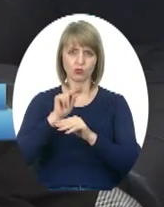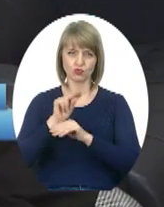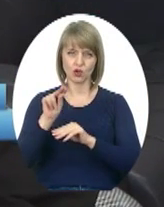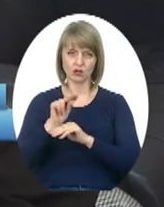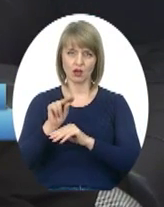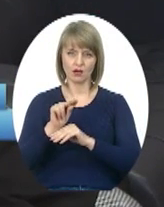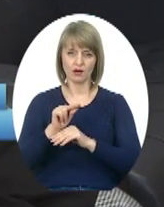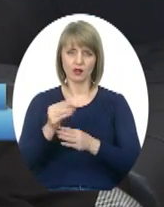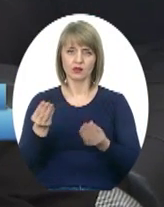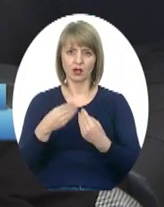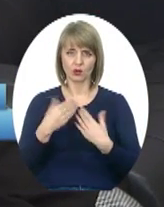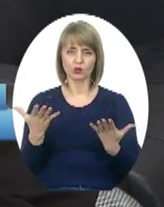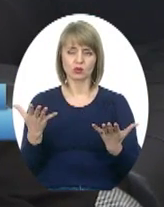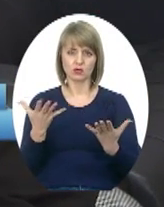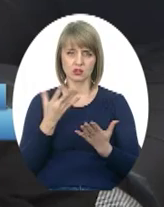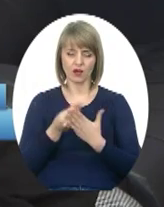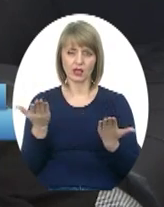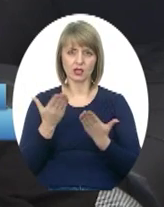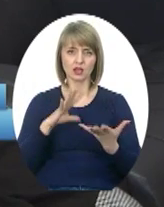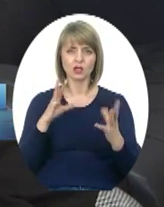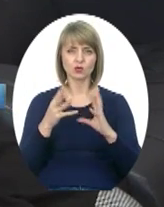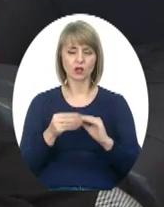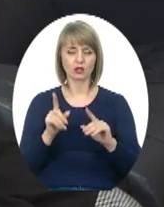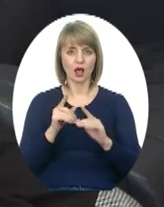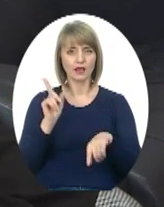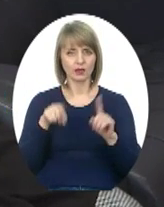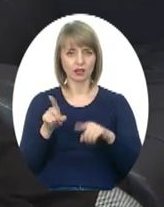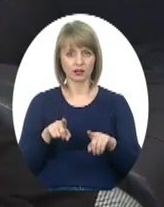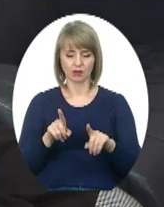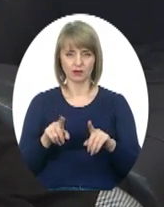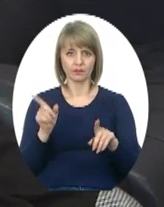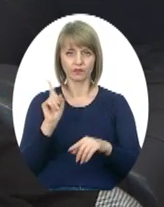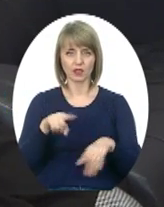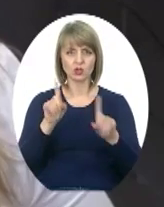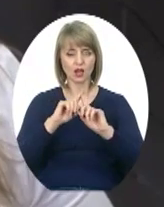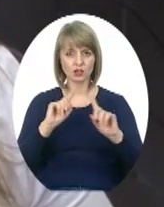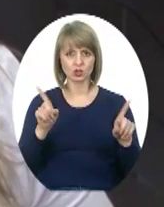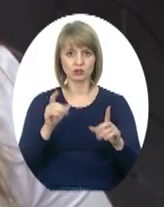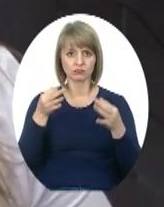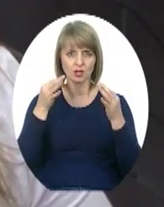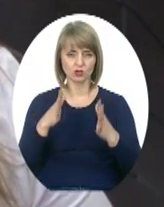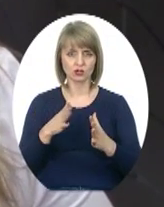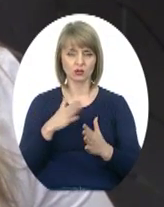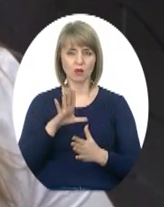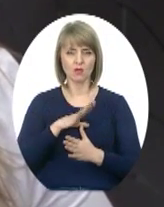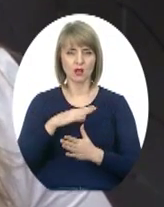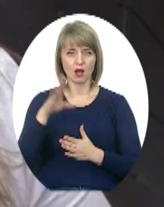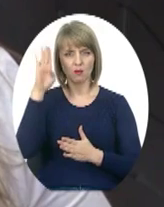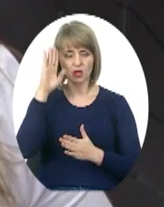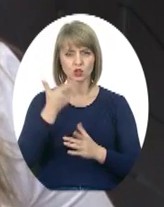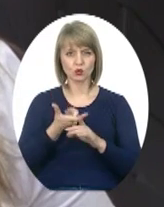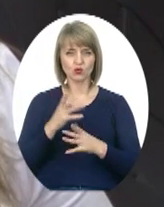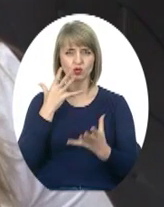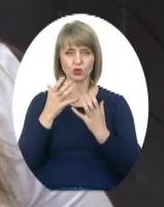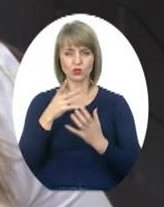обучения все-таки дает свои какие-то результаты, и иногда очень даже неожиданные. У нас был мальчик с очень серьезной